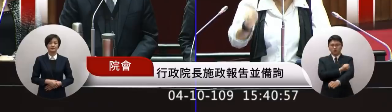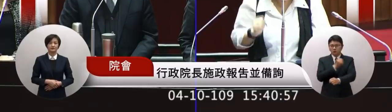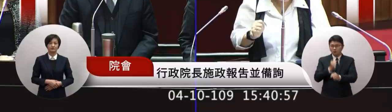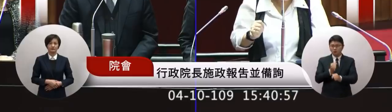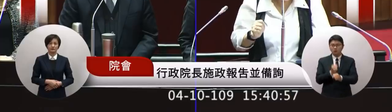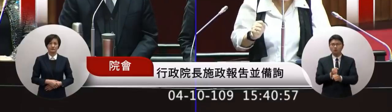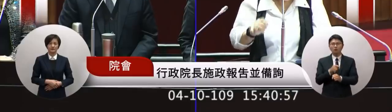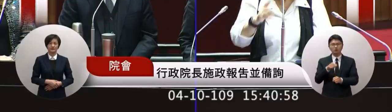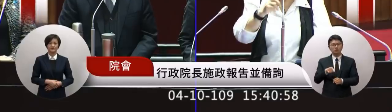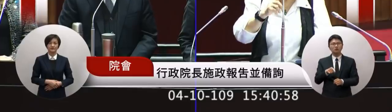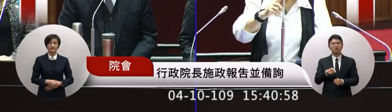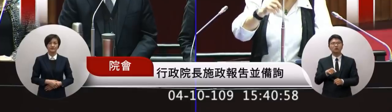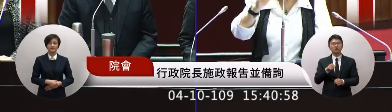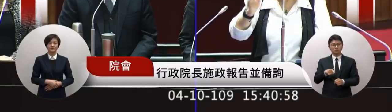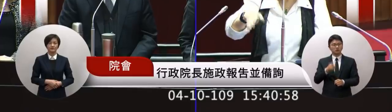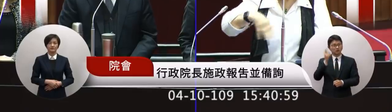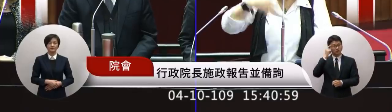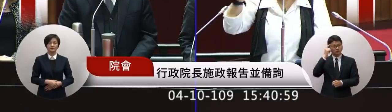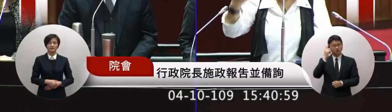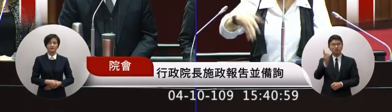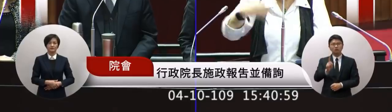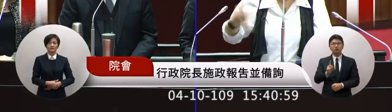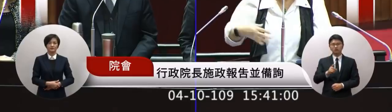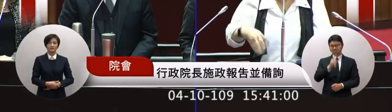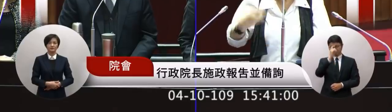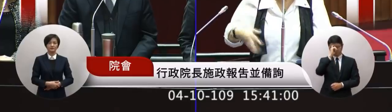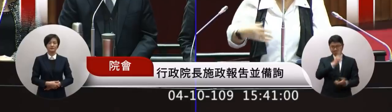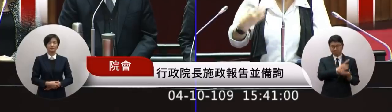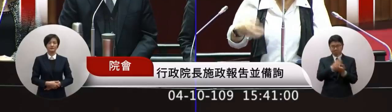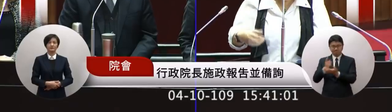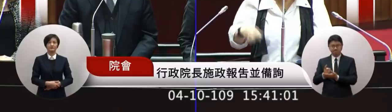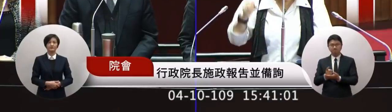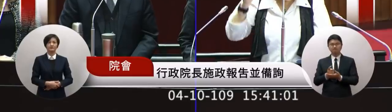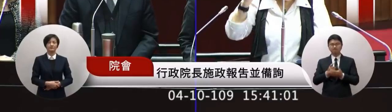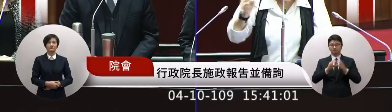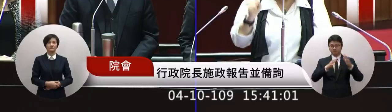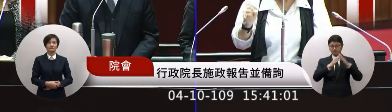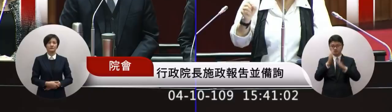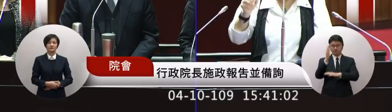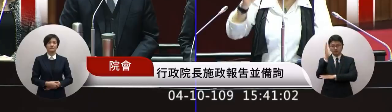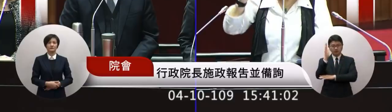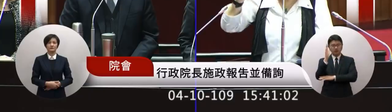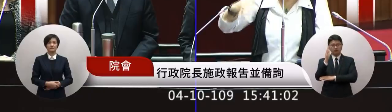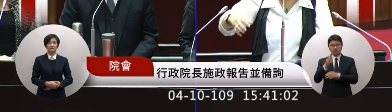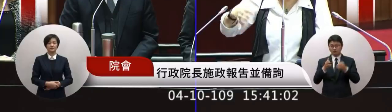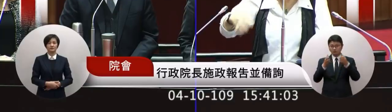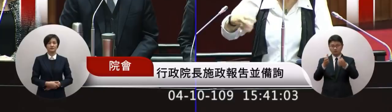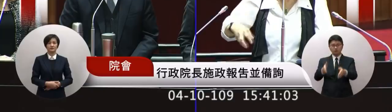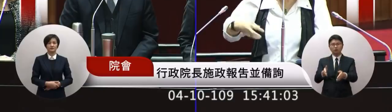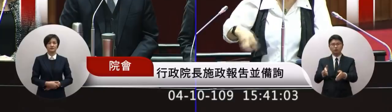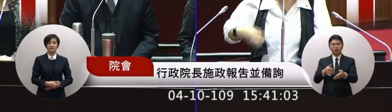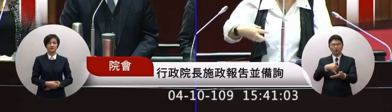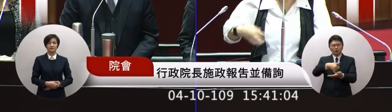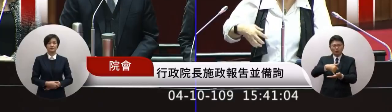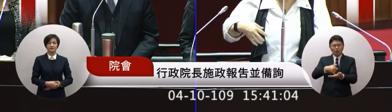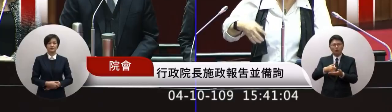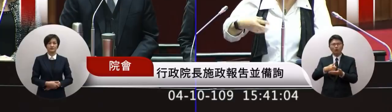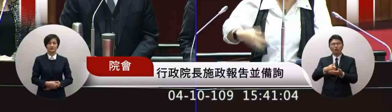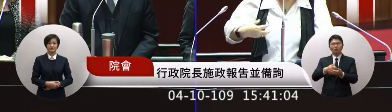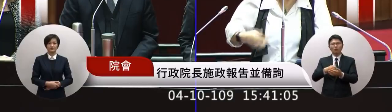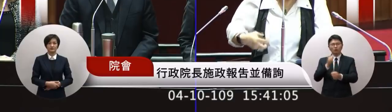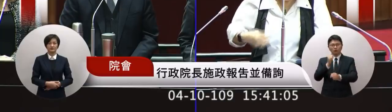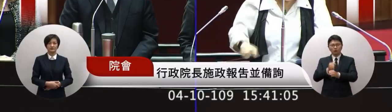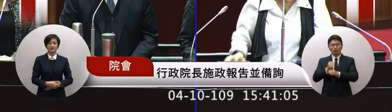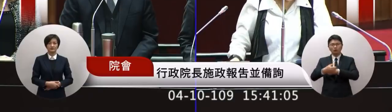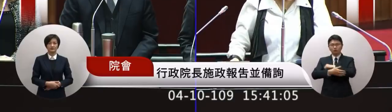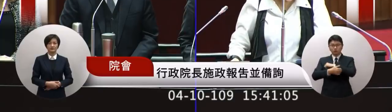个主张哈，他们希望各国政府都能够强化去对于弱势劳工的